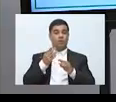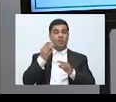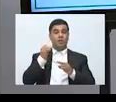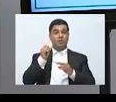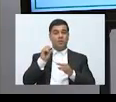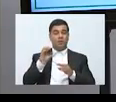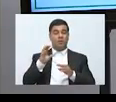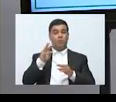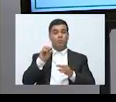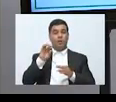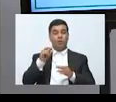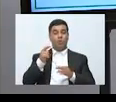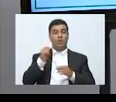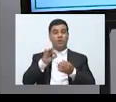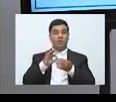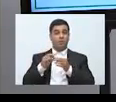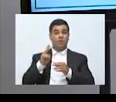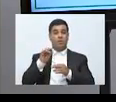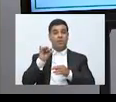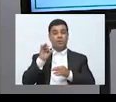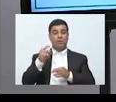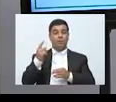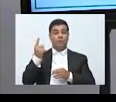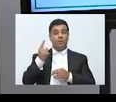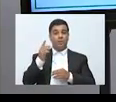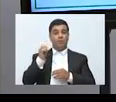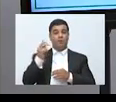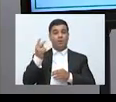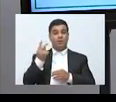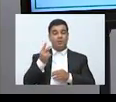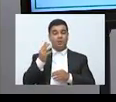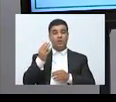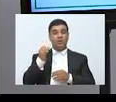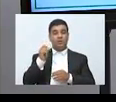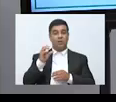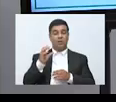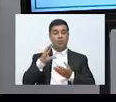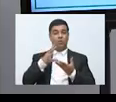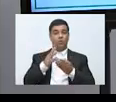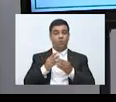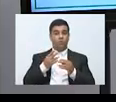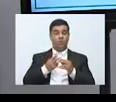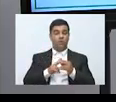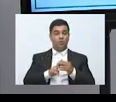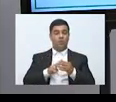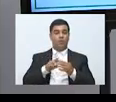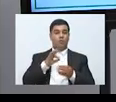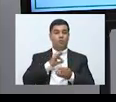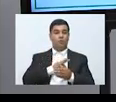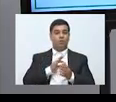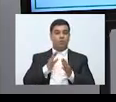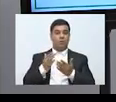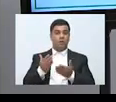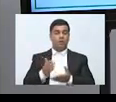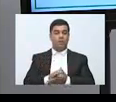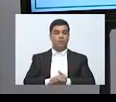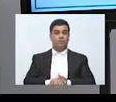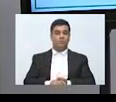ma'lum gaplarning kesimi birinchi va ikkinchi shaxs shaklida qo'llanar edi.